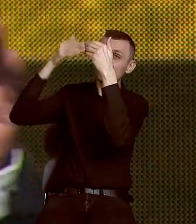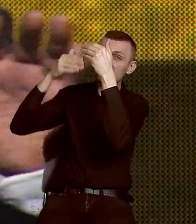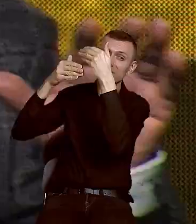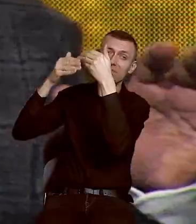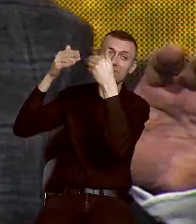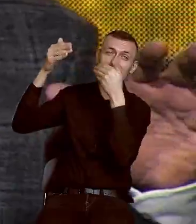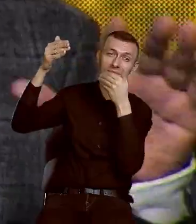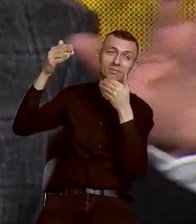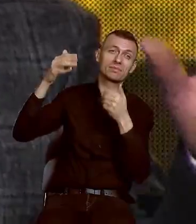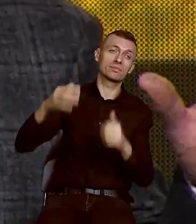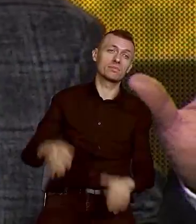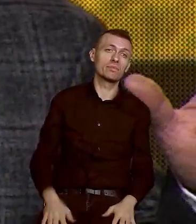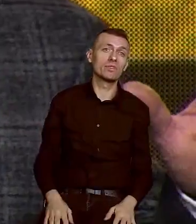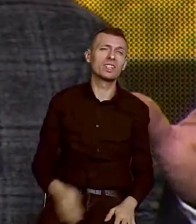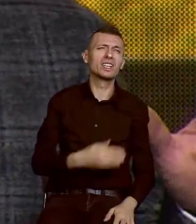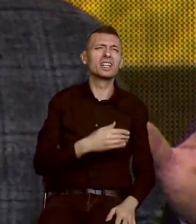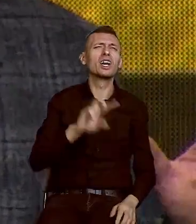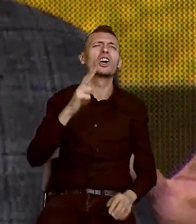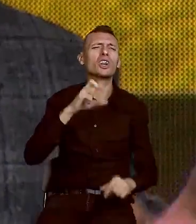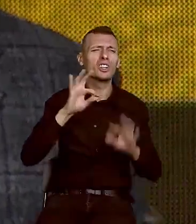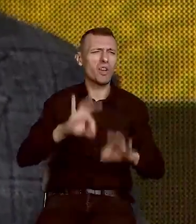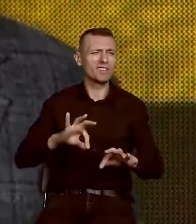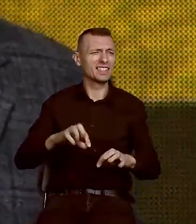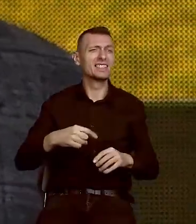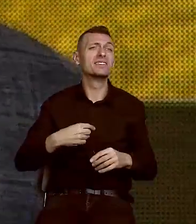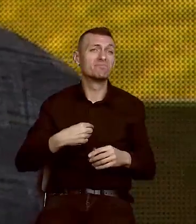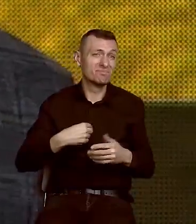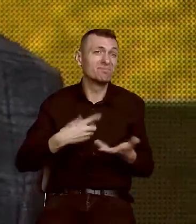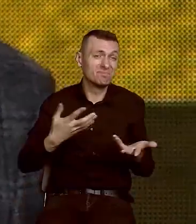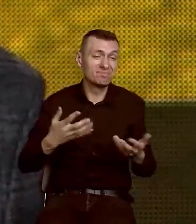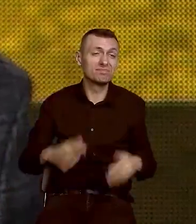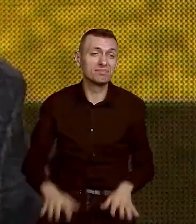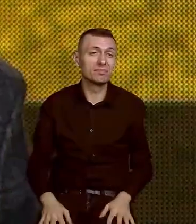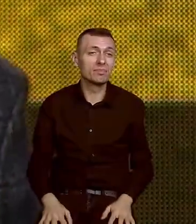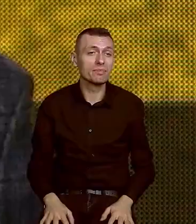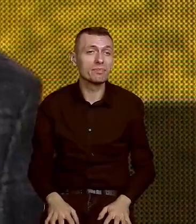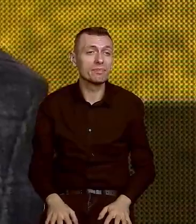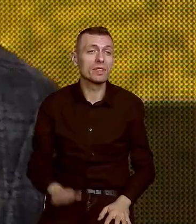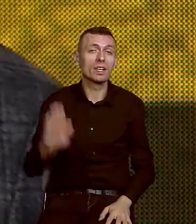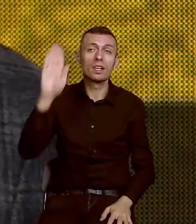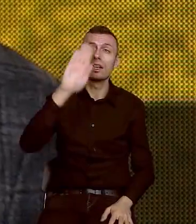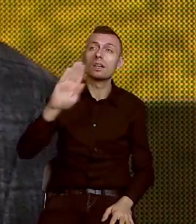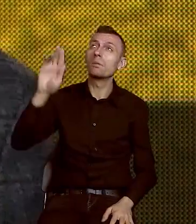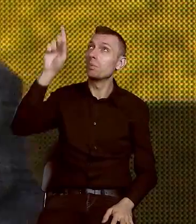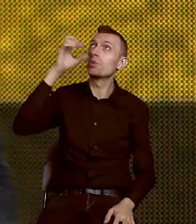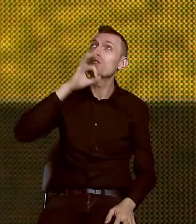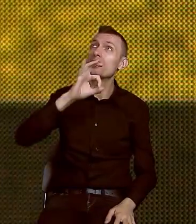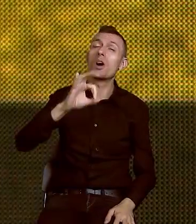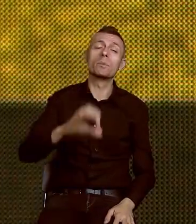Już ląduję. Podsumujmy. Po pierwsze, Bóg jest dobrym Bogiem,